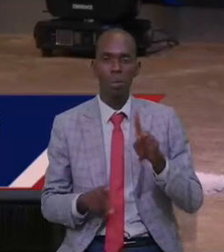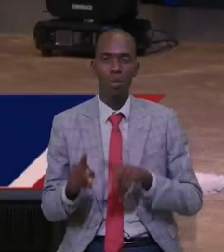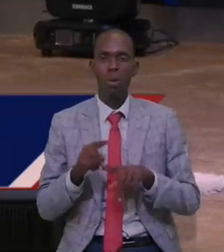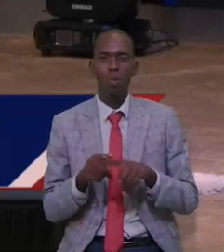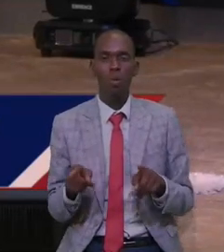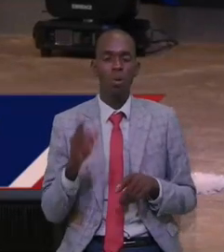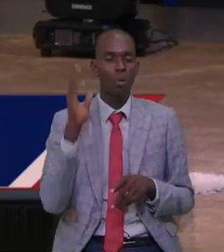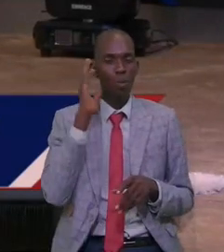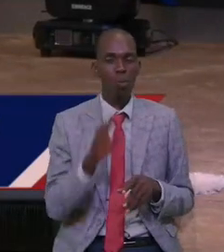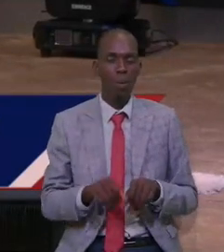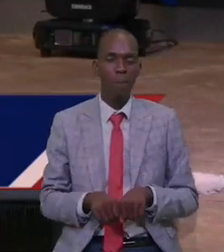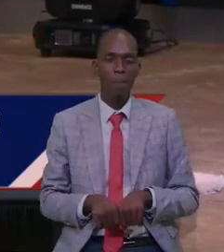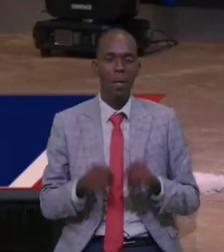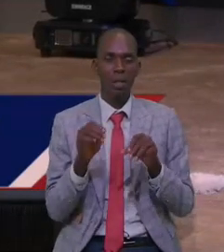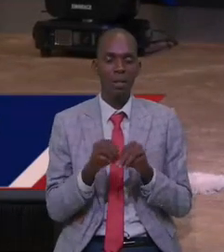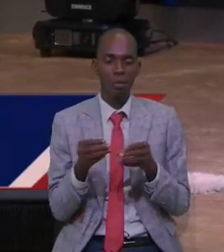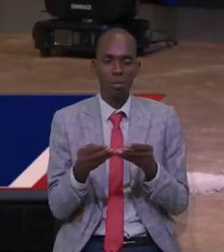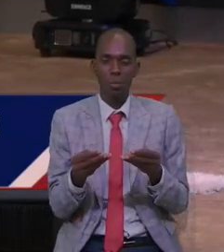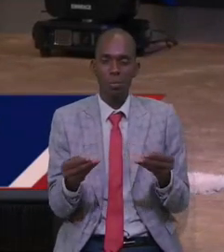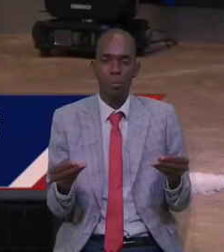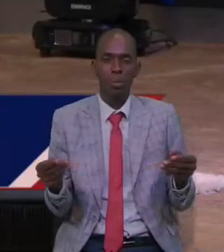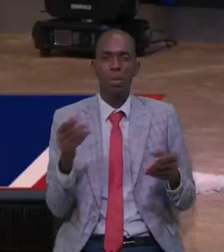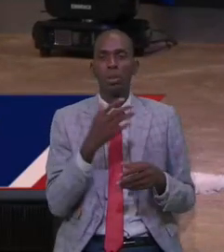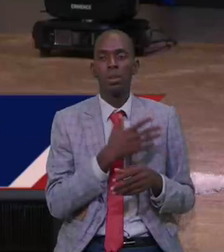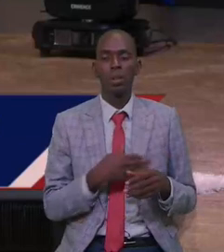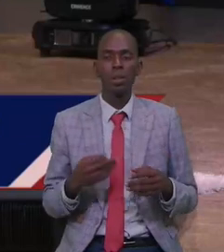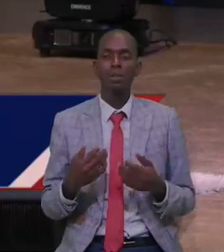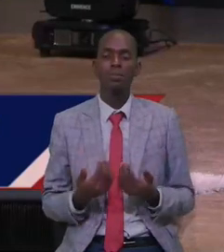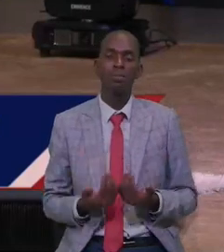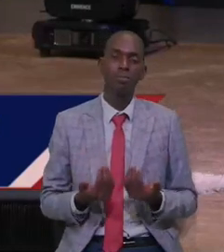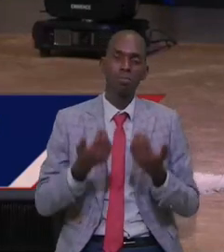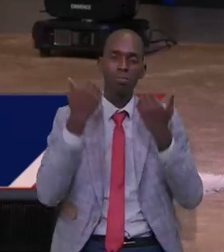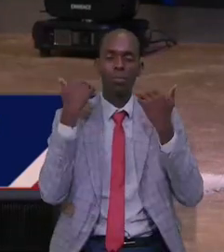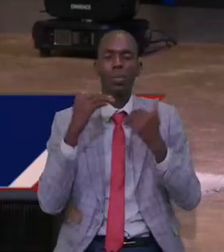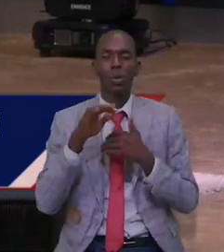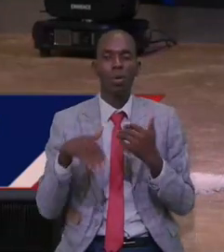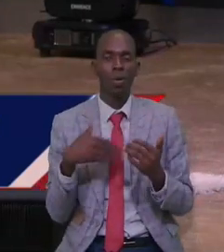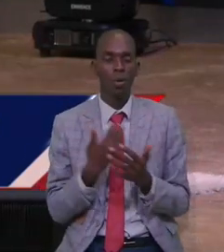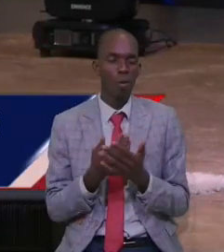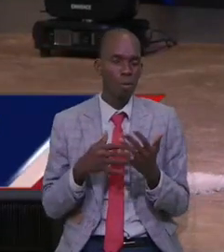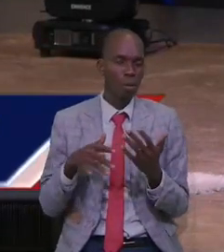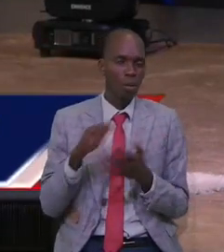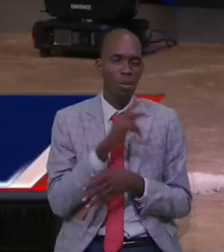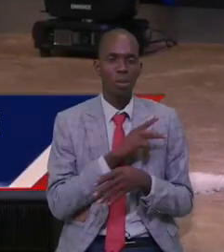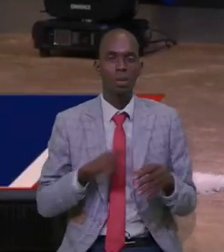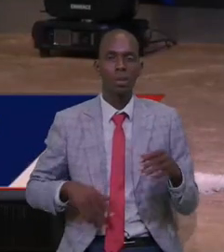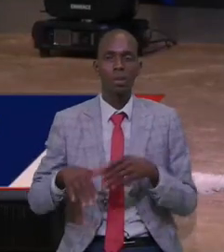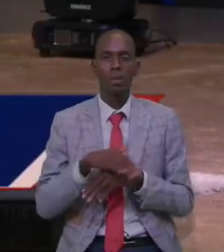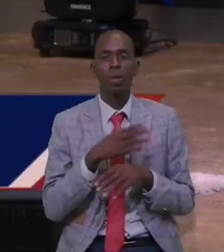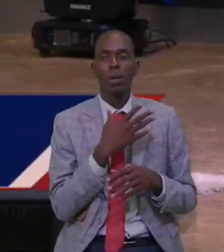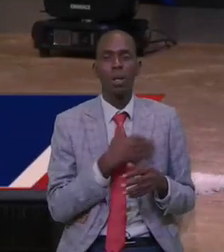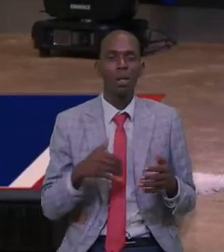brisera et anéantira tous ces royaumes-là et lui-même